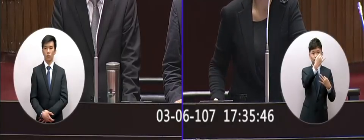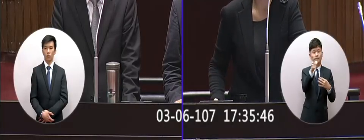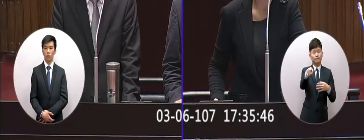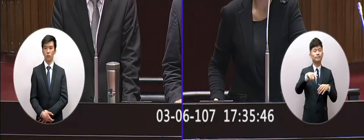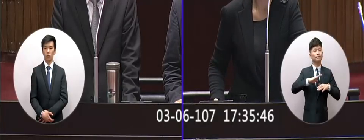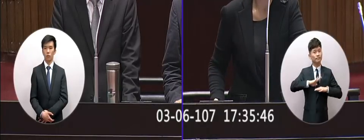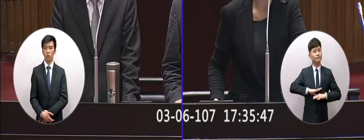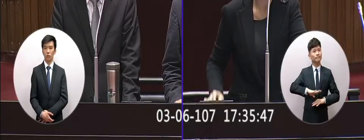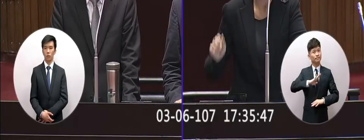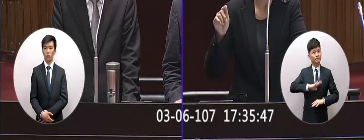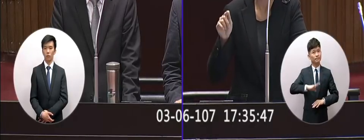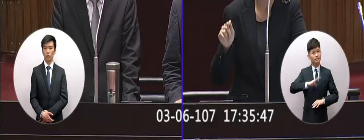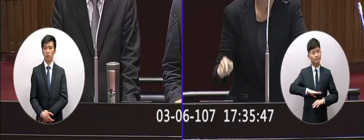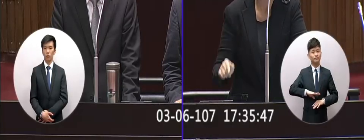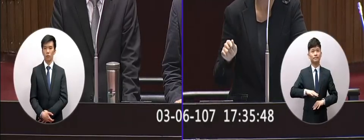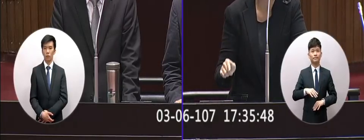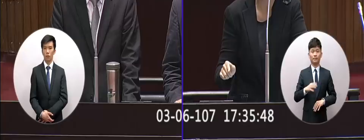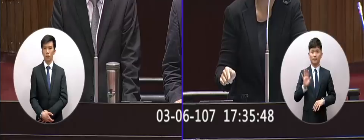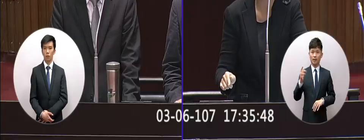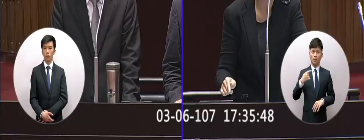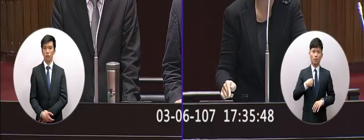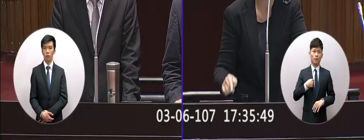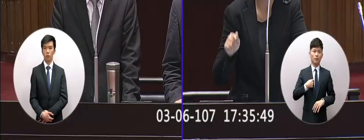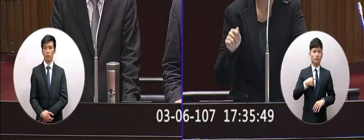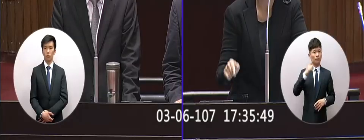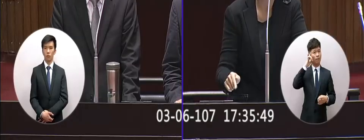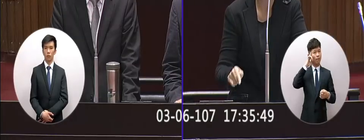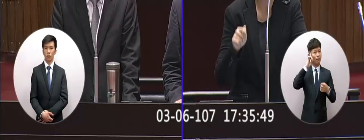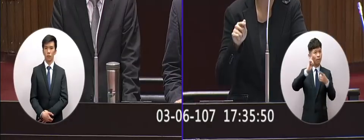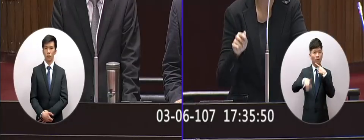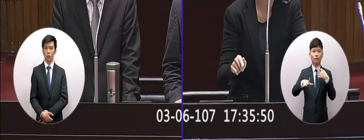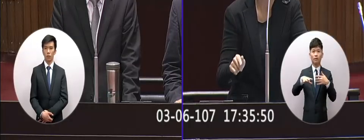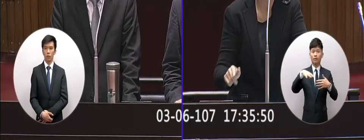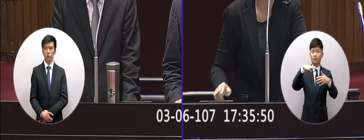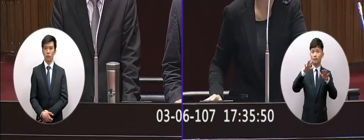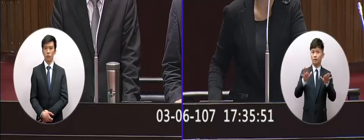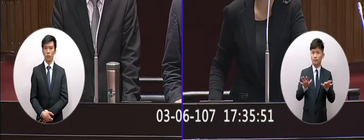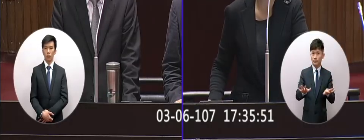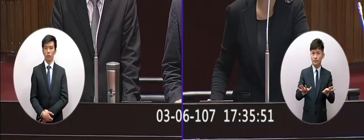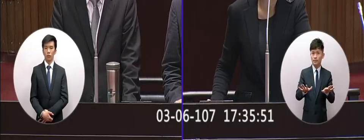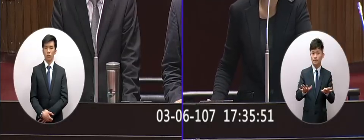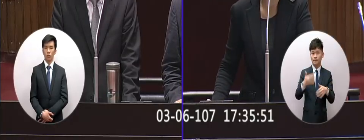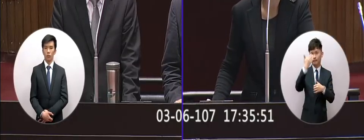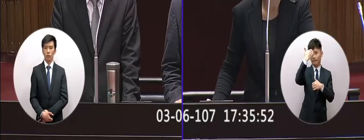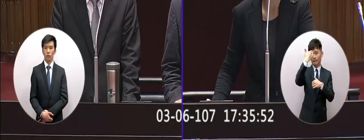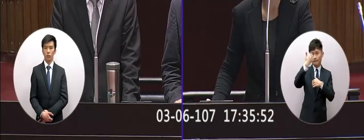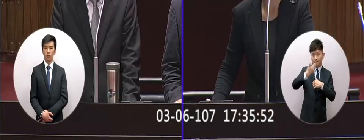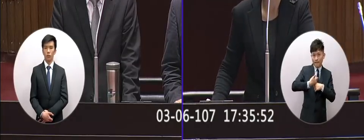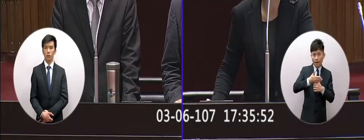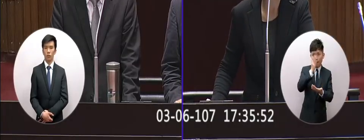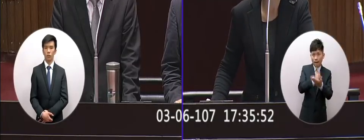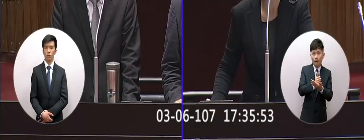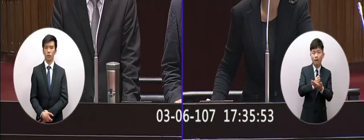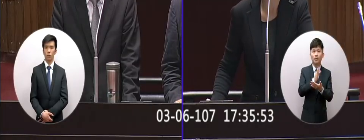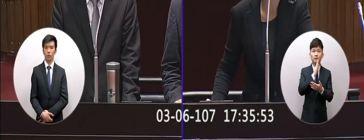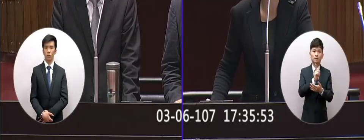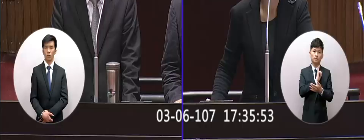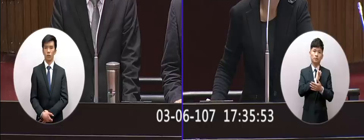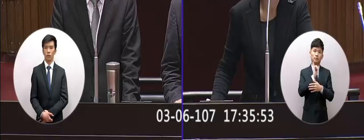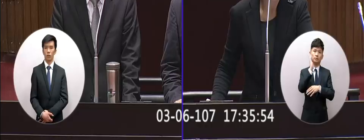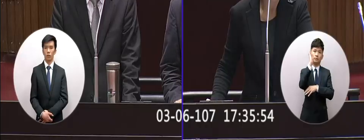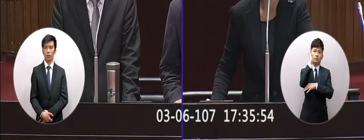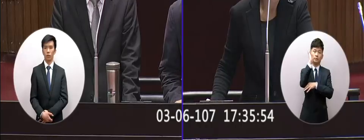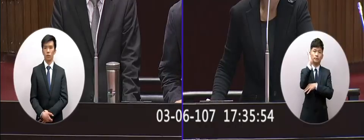下。可是我非常非常的意外，今天没有办法让我们继续往前的是我们自己的部